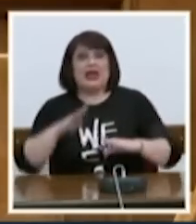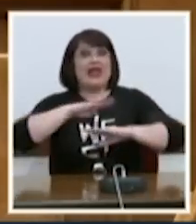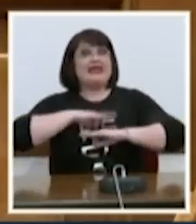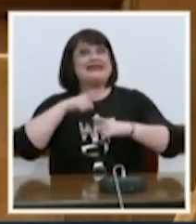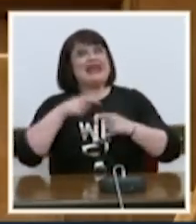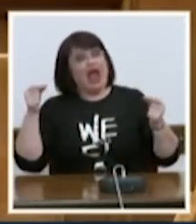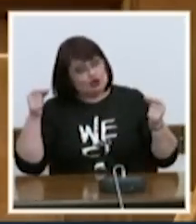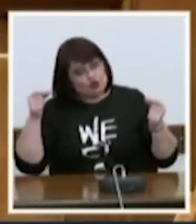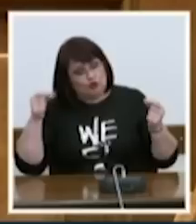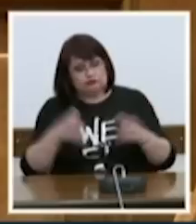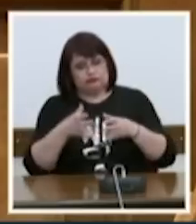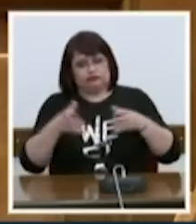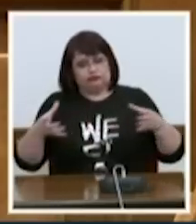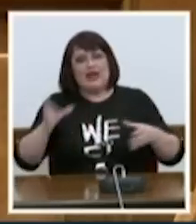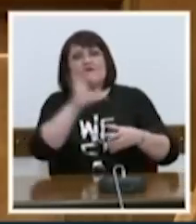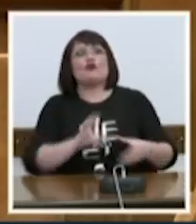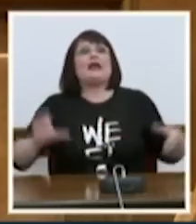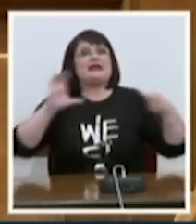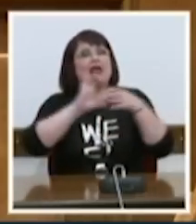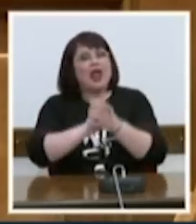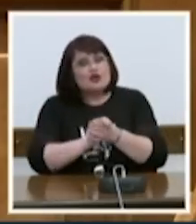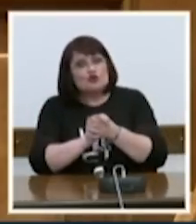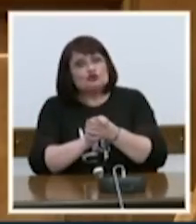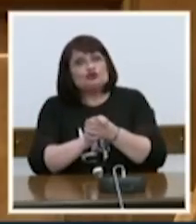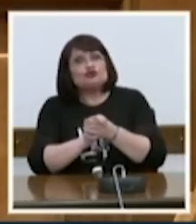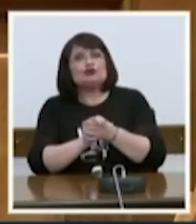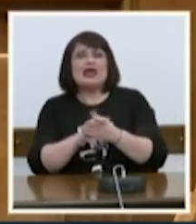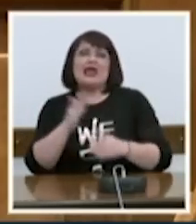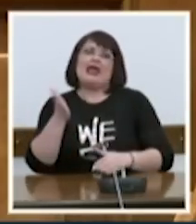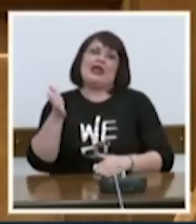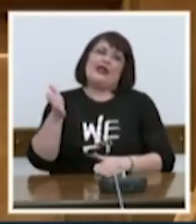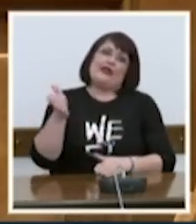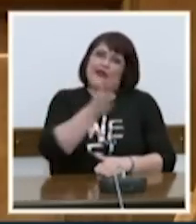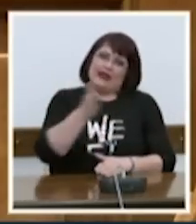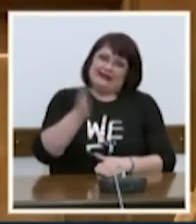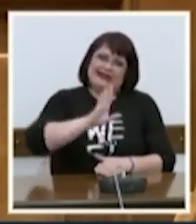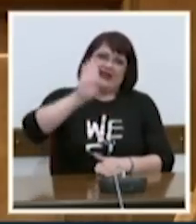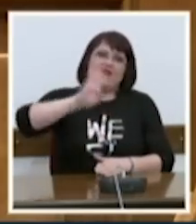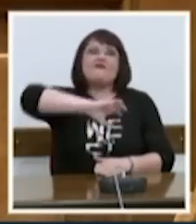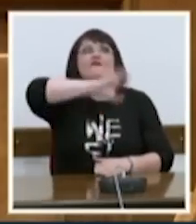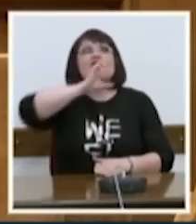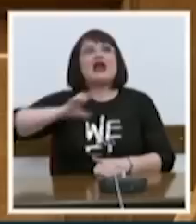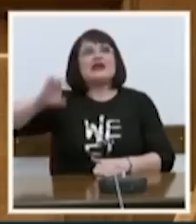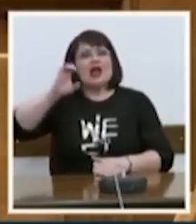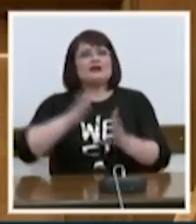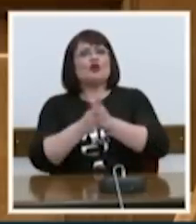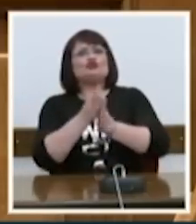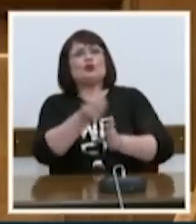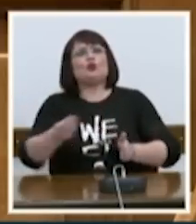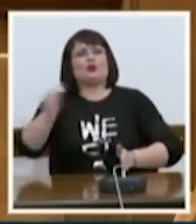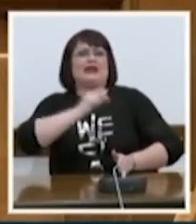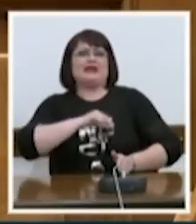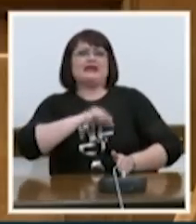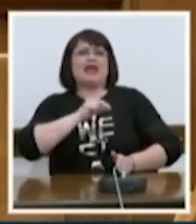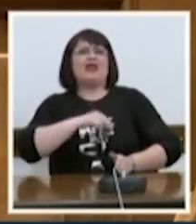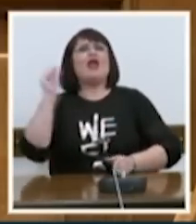της διεύρυνσης της Ευρωπαϊκής Ένωσης, στα Δυτικά Βαλκάνια, ώστε να αυξηθούν τα κέρδη, να μεγαλώσει η